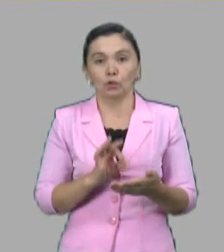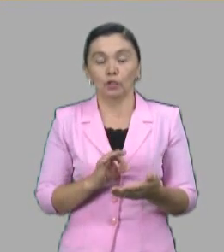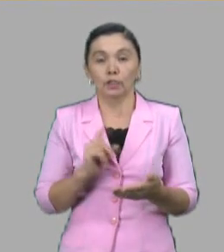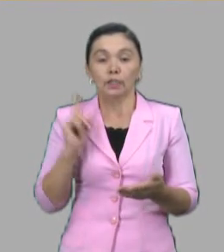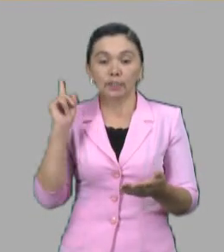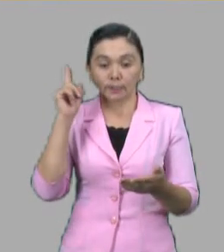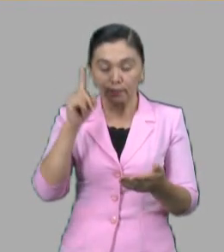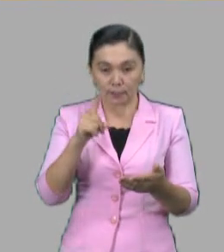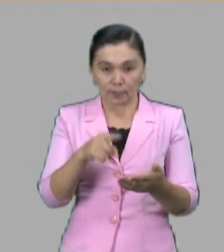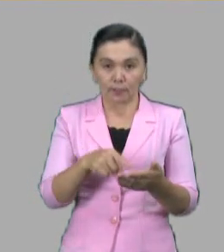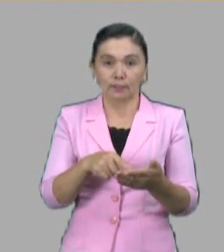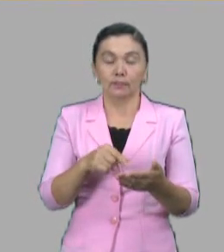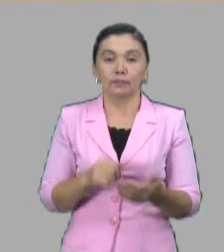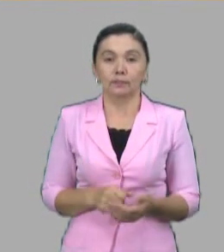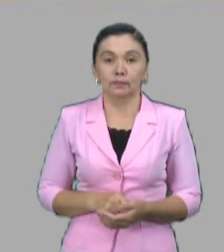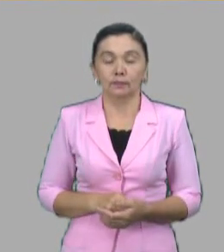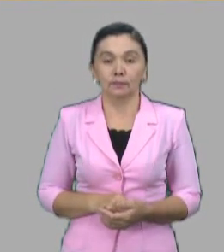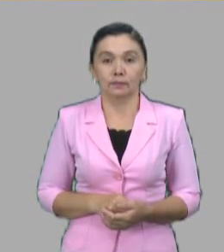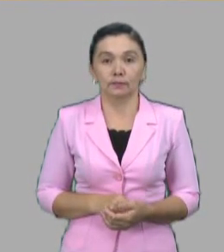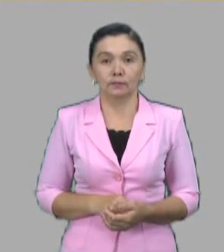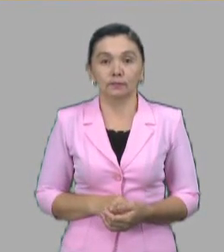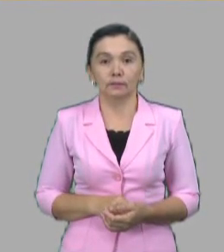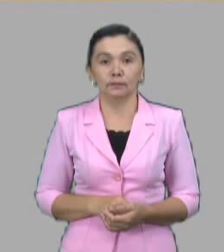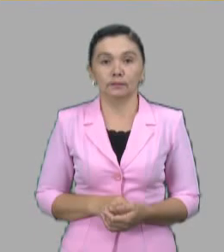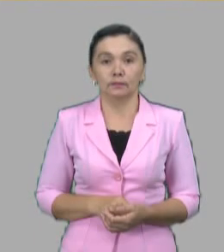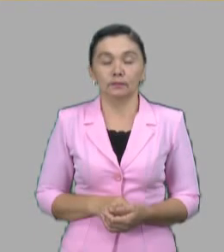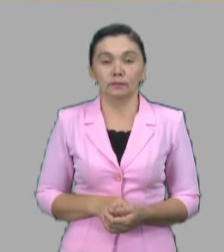берүүгө кезек келди.